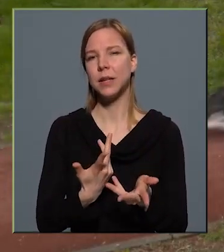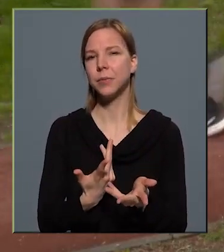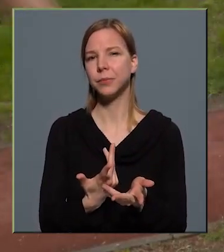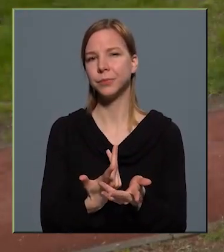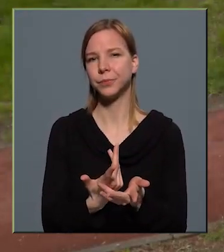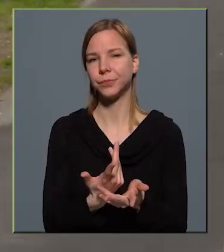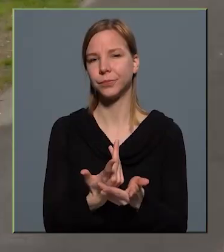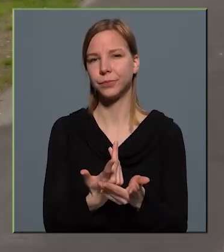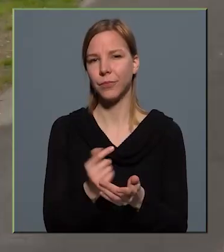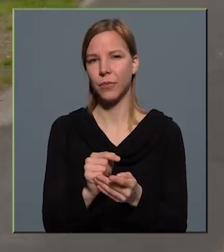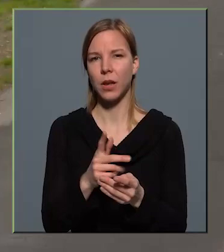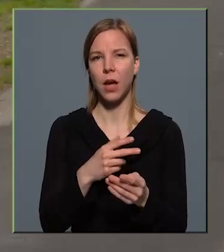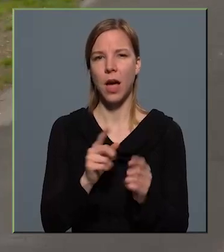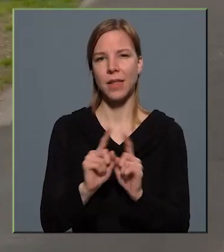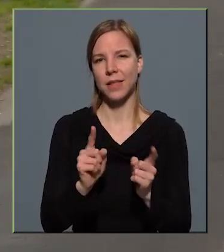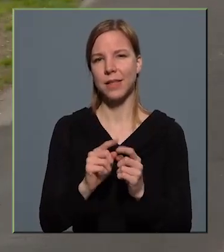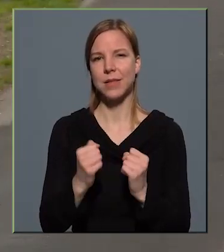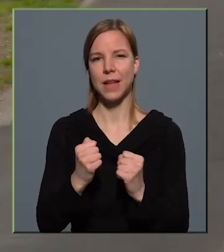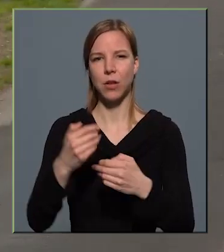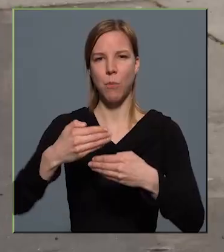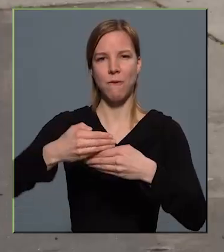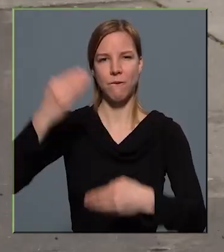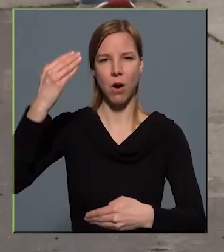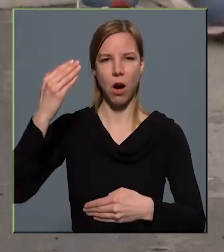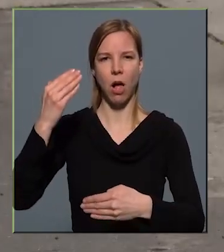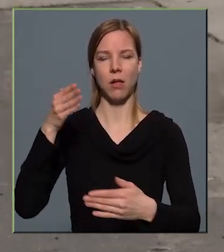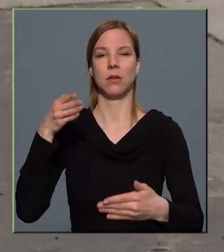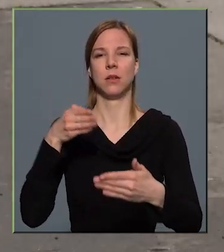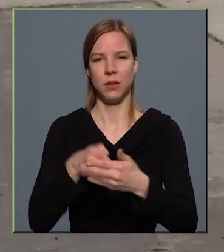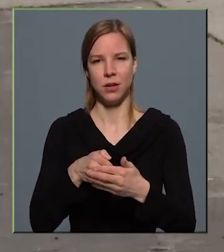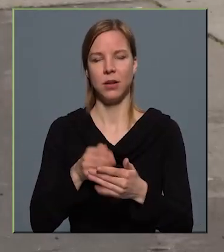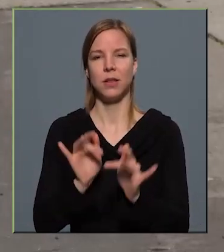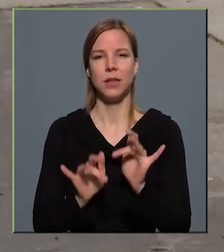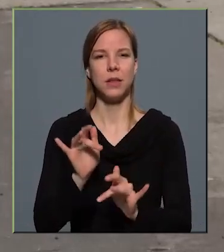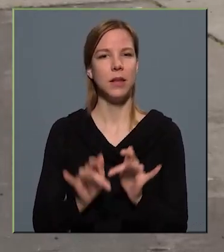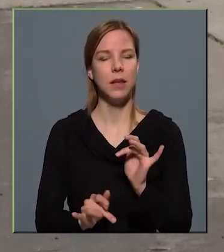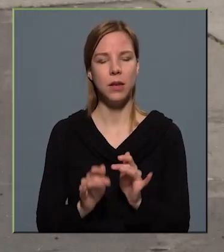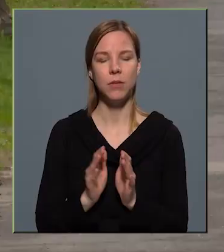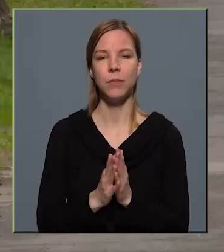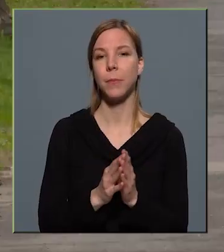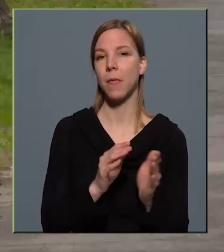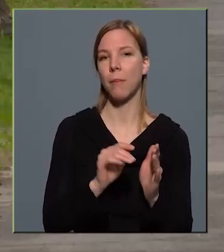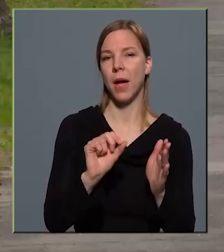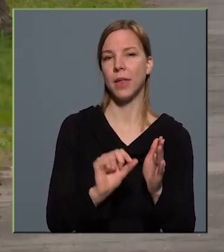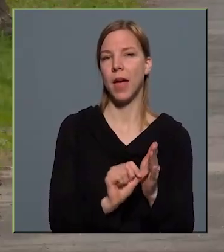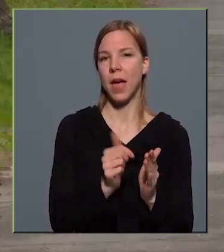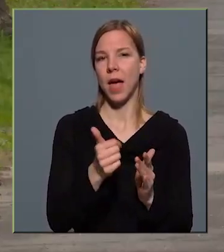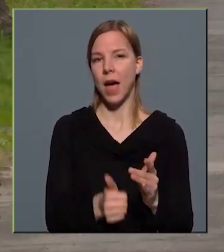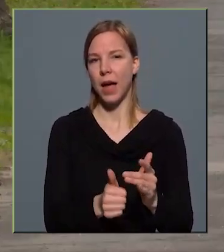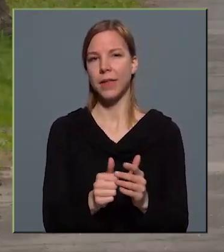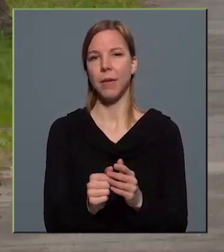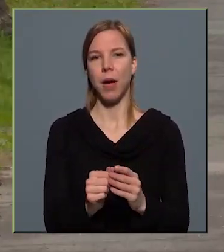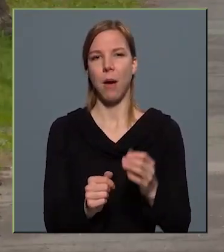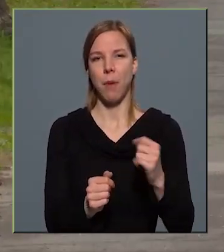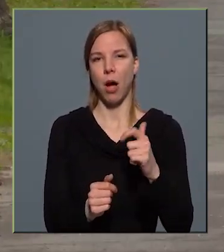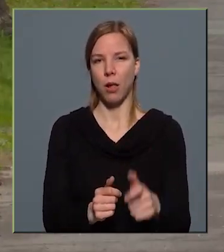a legnagyobb fal lenni alkalmanként. Tehát, hogyha egyszer már a bal láb jön, meg a jobb láb,